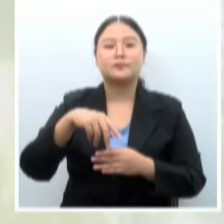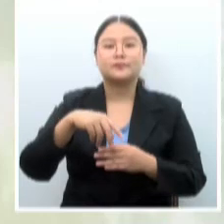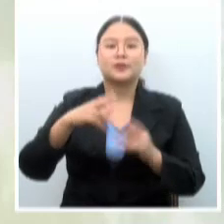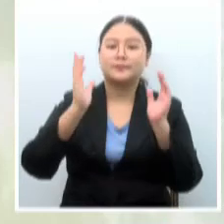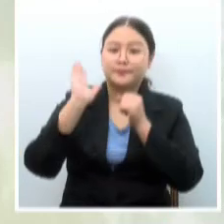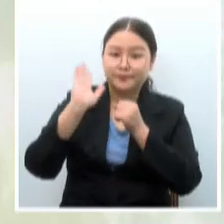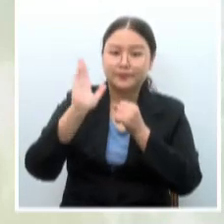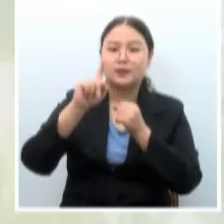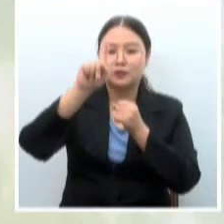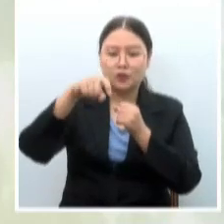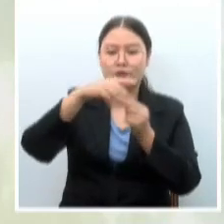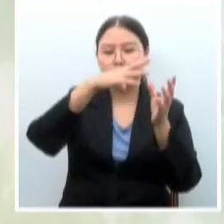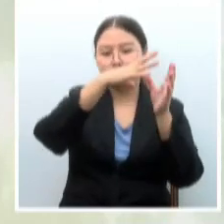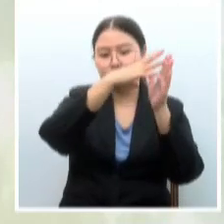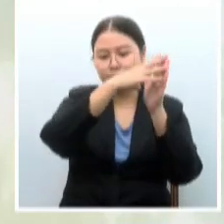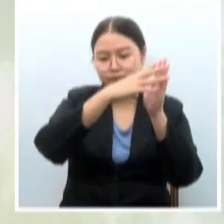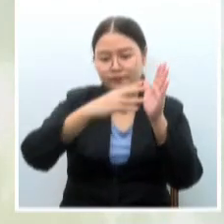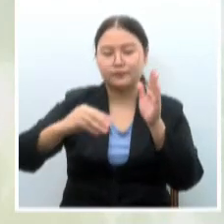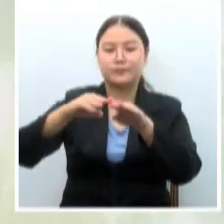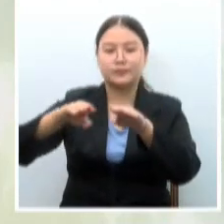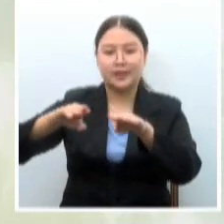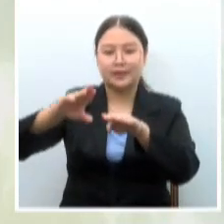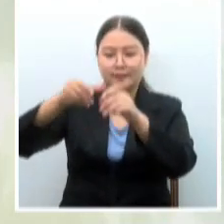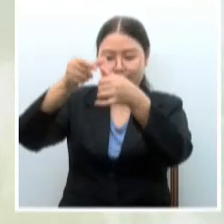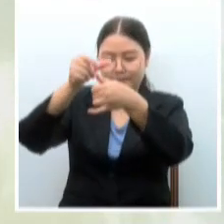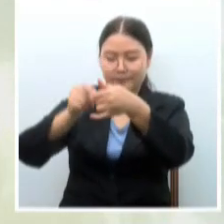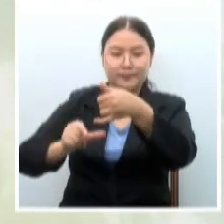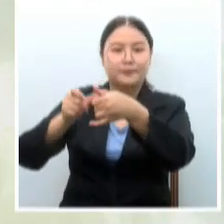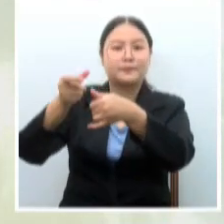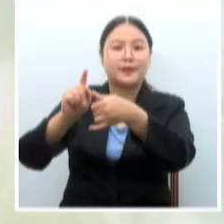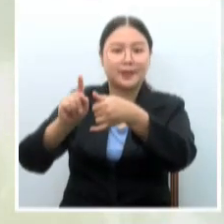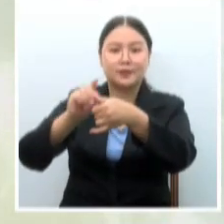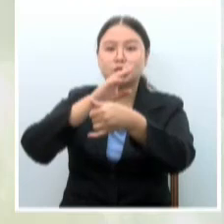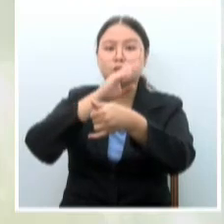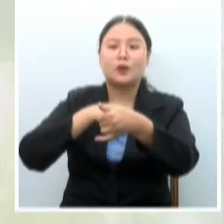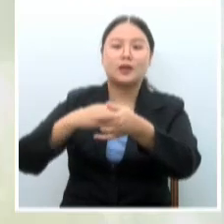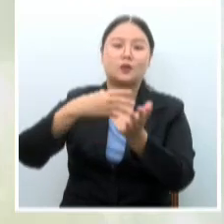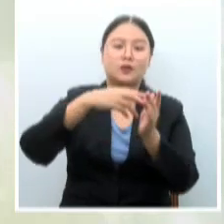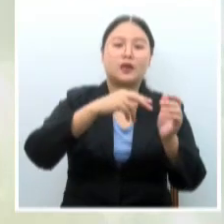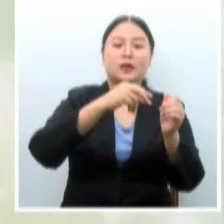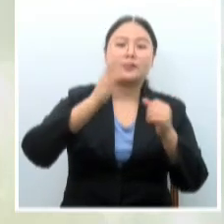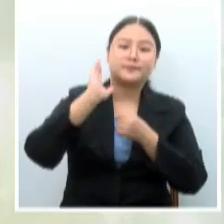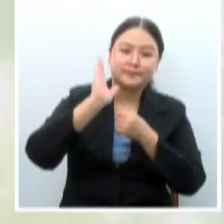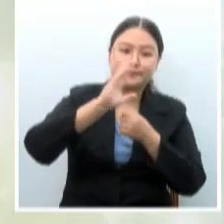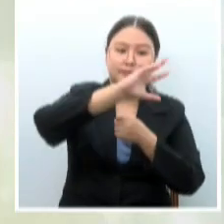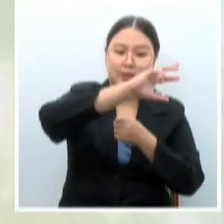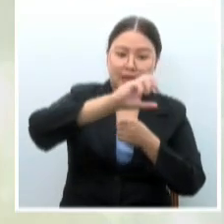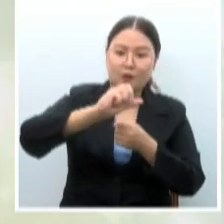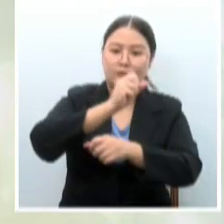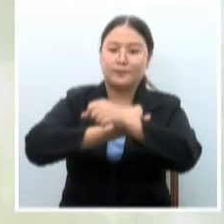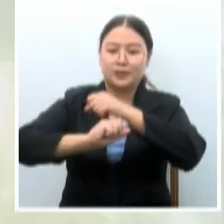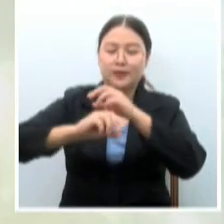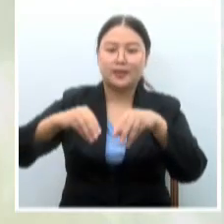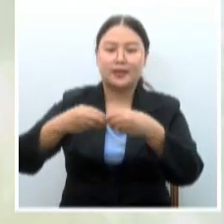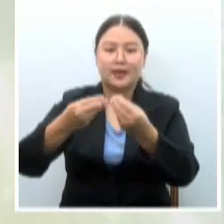และเห็นชัดที่ตัวนักเรียนสิ่งที่ท่านเลขาธิการกปท.ท่านธนุวงศ์จินดาได้เน้นย้ำเสมอการปฏิบัติที่นี่ลง